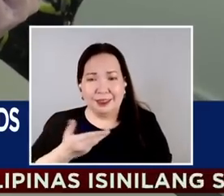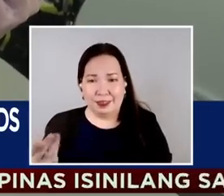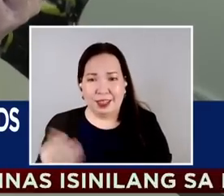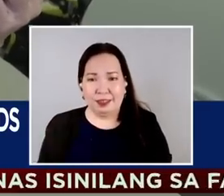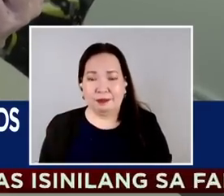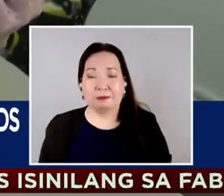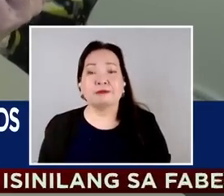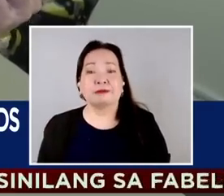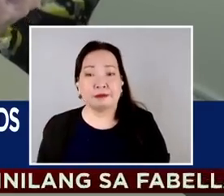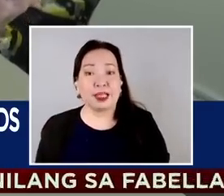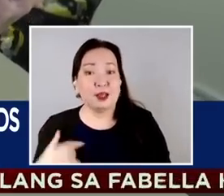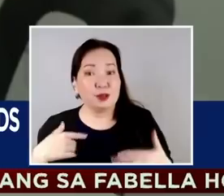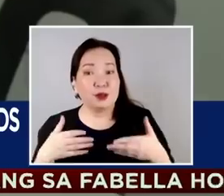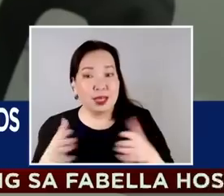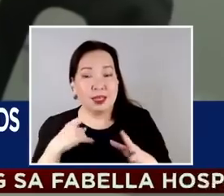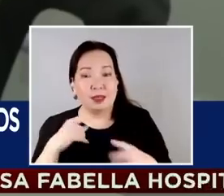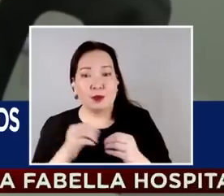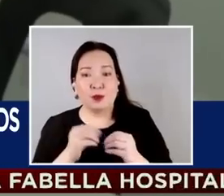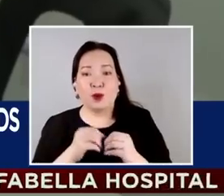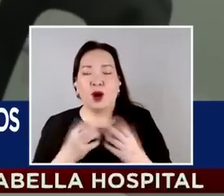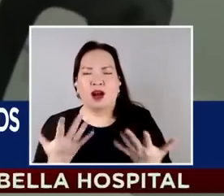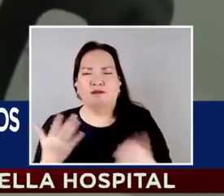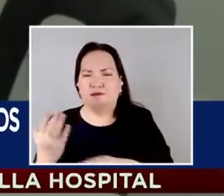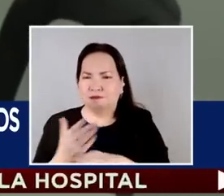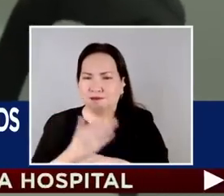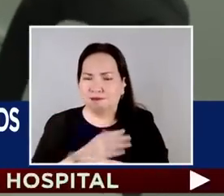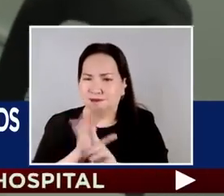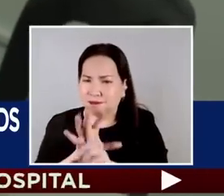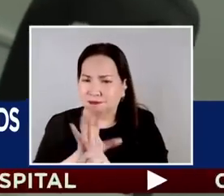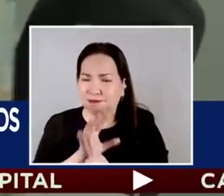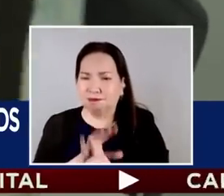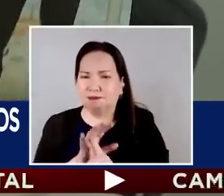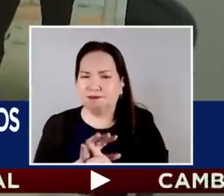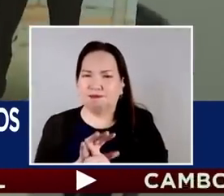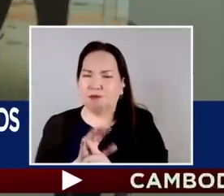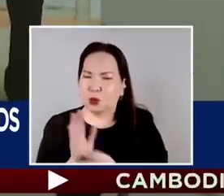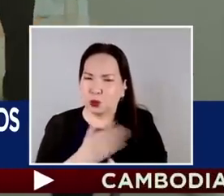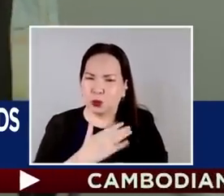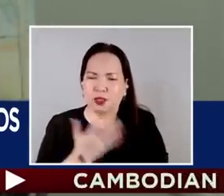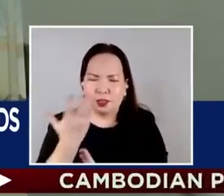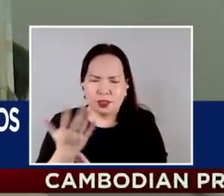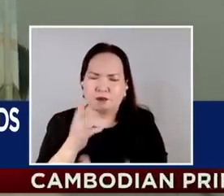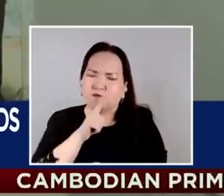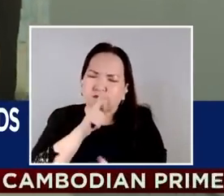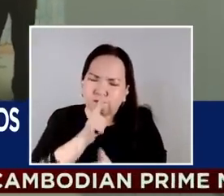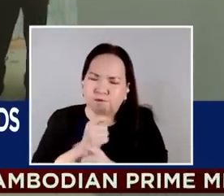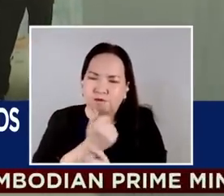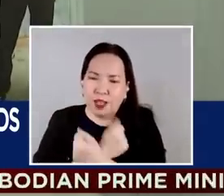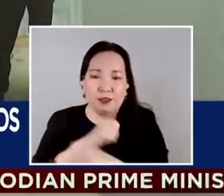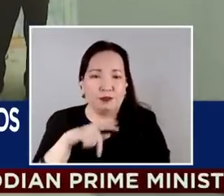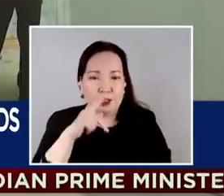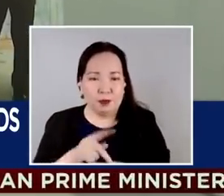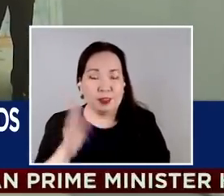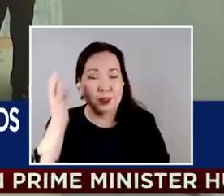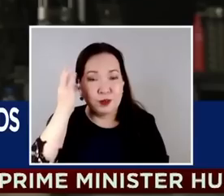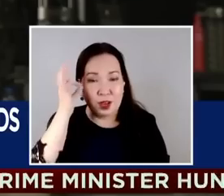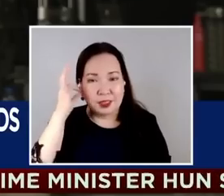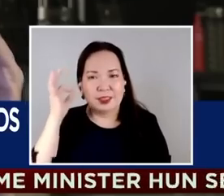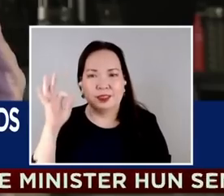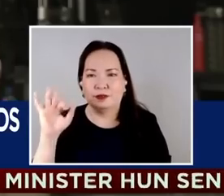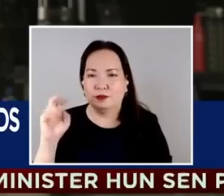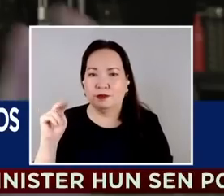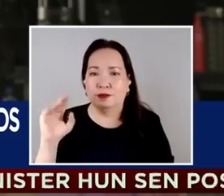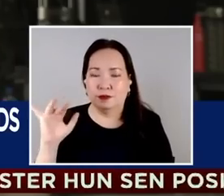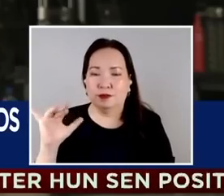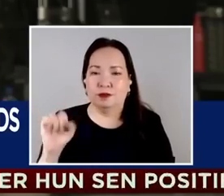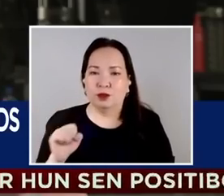din anya ito para muling patingkarin ang musika at makabayang advokasya ni Francis M. Gusto lang talaga ni Francis is